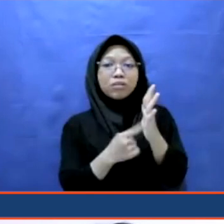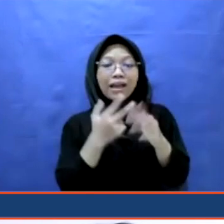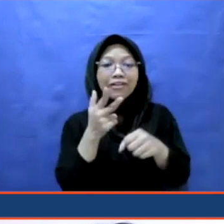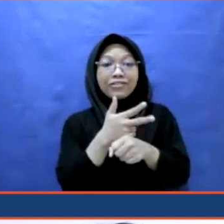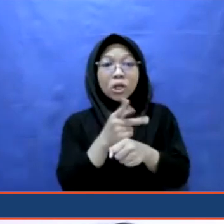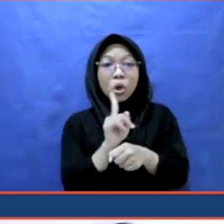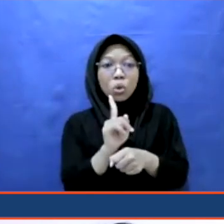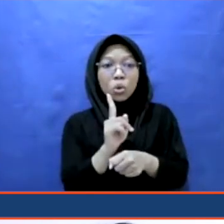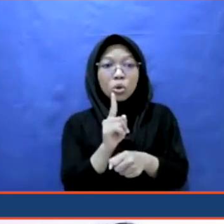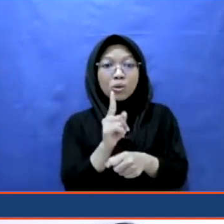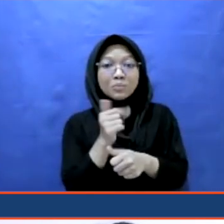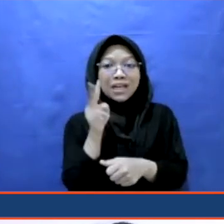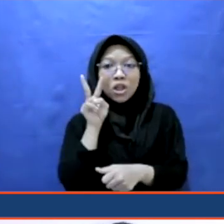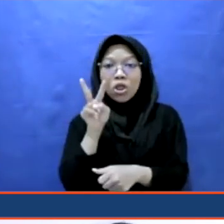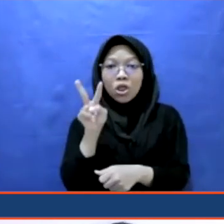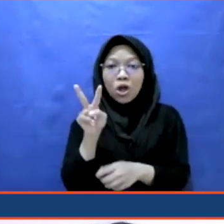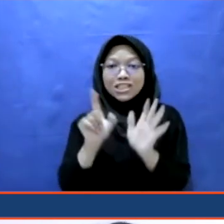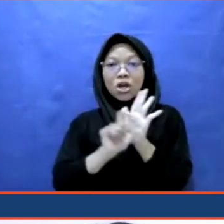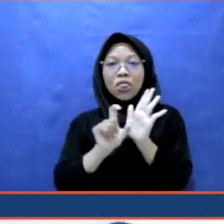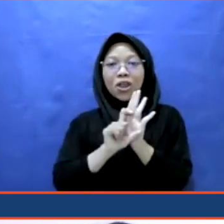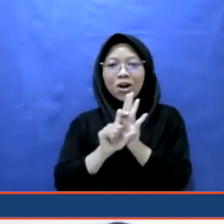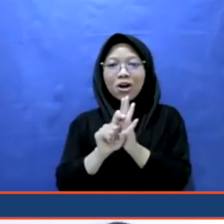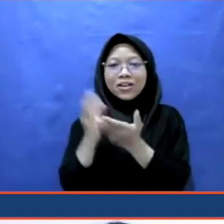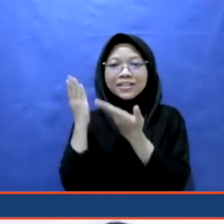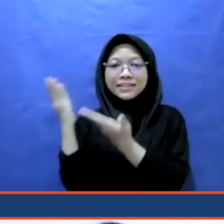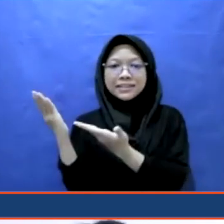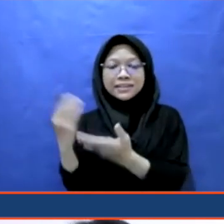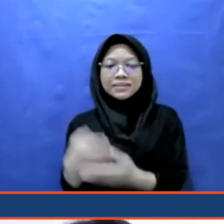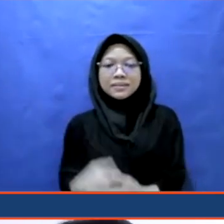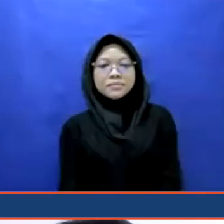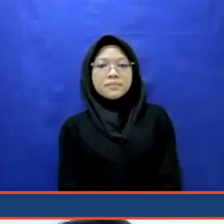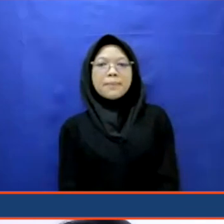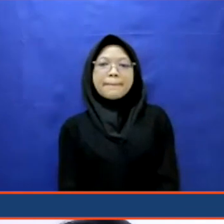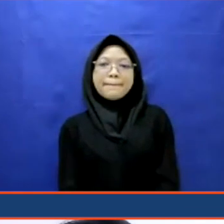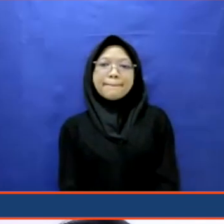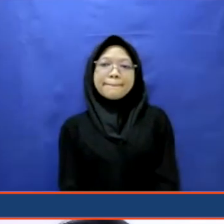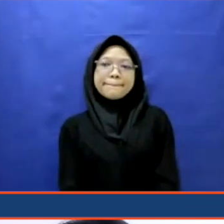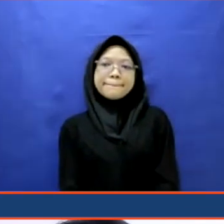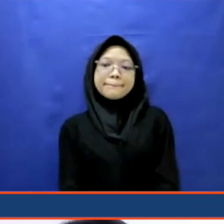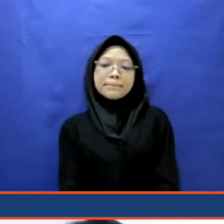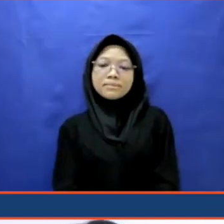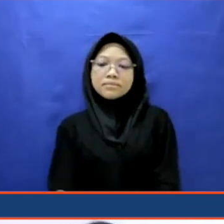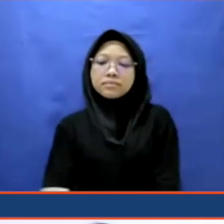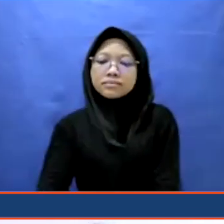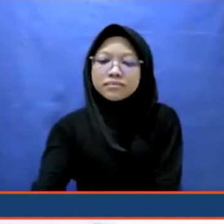dilihat song gitu ya manusia bentar